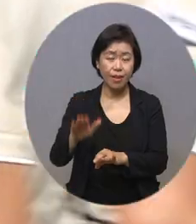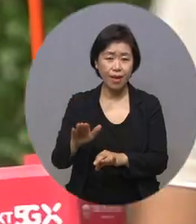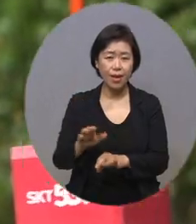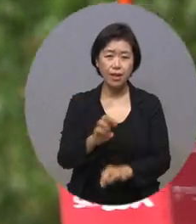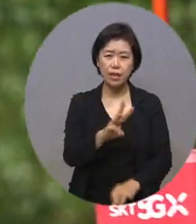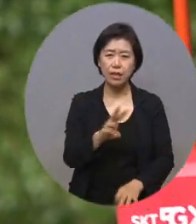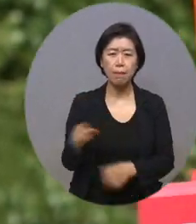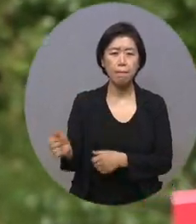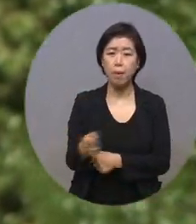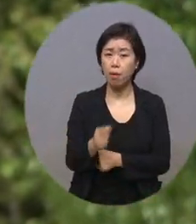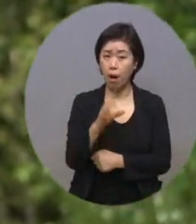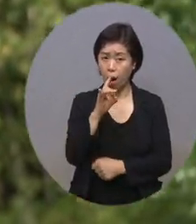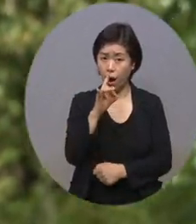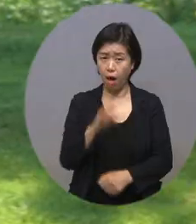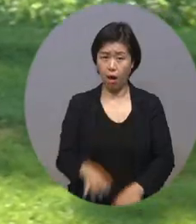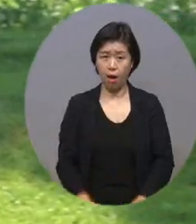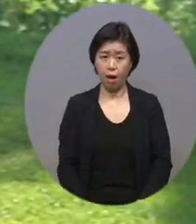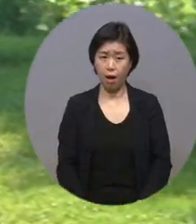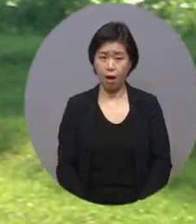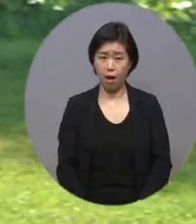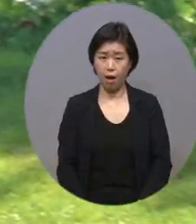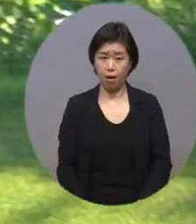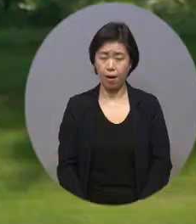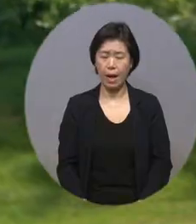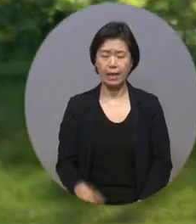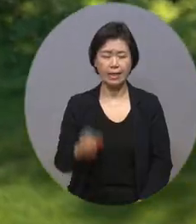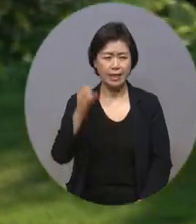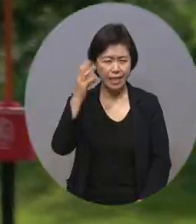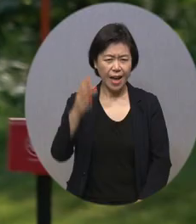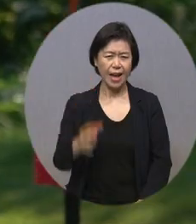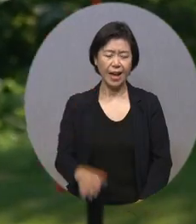되네. 그래, 쓰리퍼스 하면 돈 나와. 까먹고 있었네.